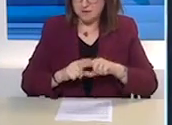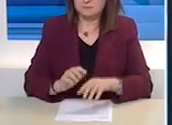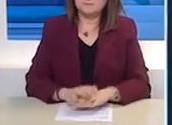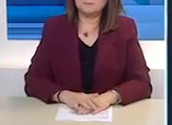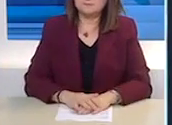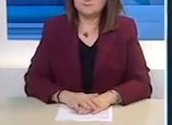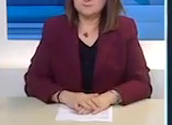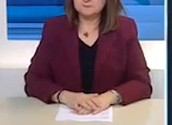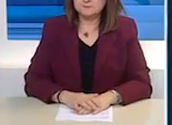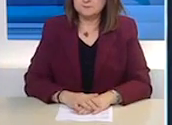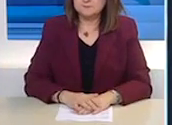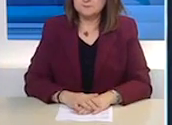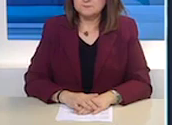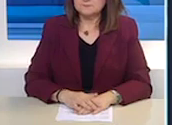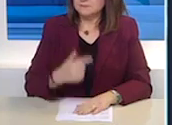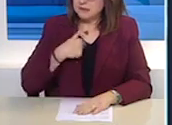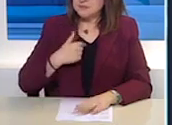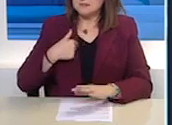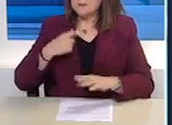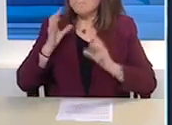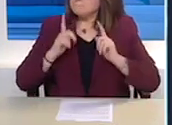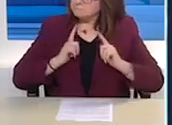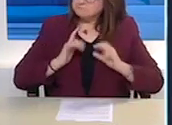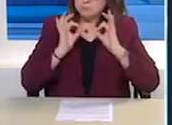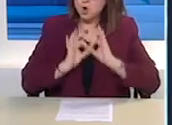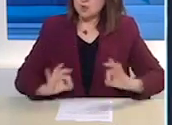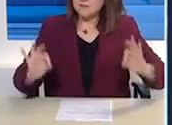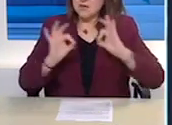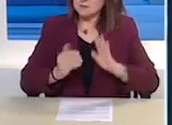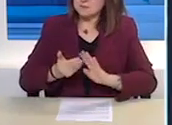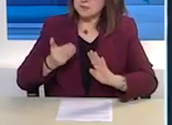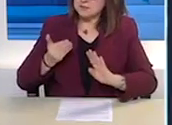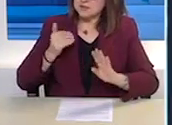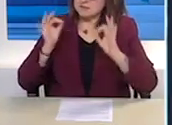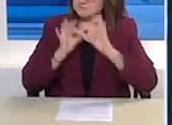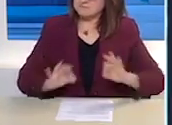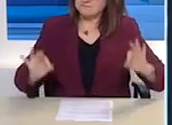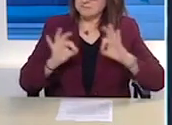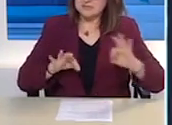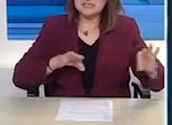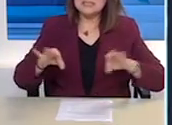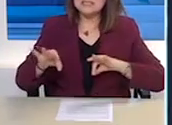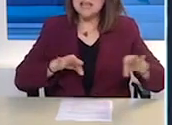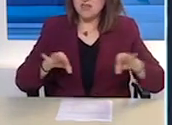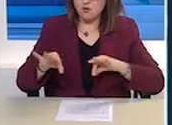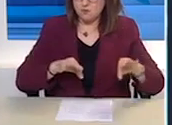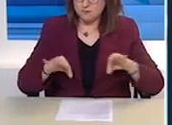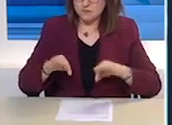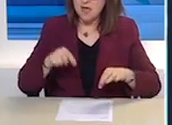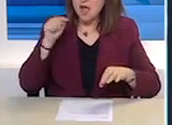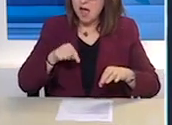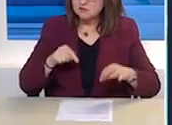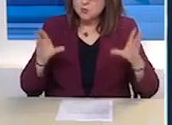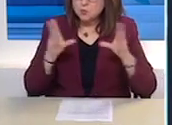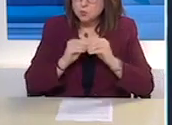οι υγειονομικές, είχε έγκαιρα προετοιμάσει ένα επιχειρησιακό σχέδιο με το όνομα Γνωδίκη. Το σχέδιο αυτό προετοιμάστηκε αποκλειστικά για τις δομές